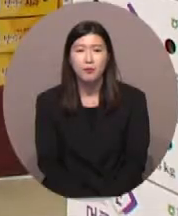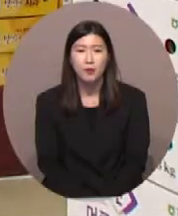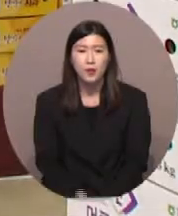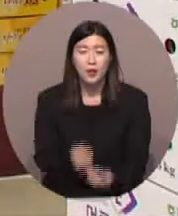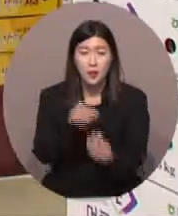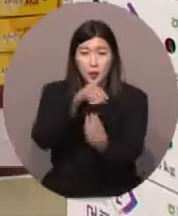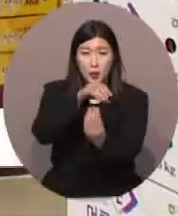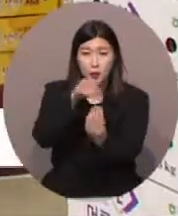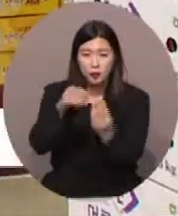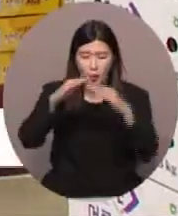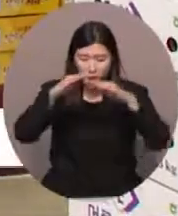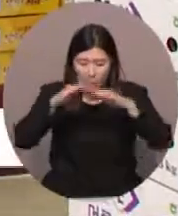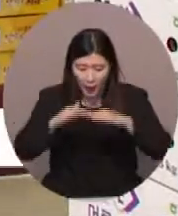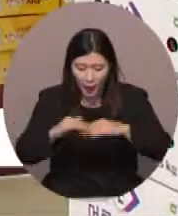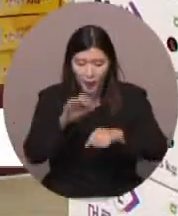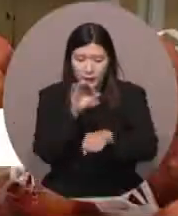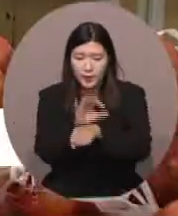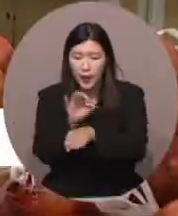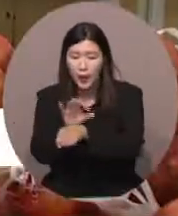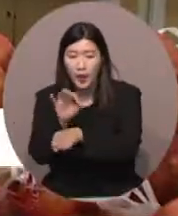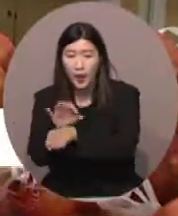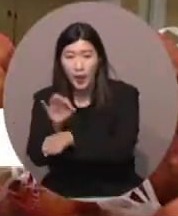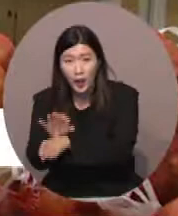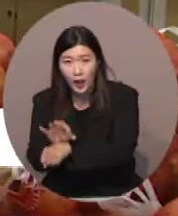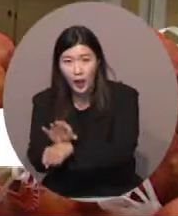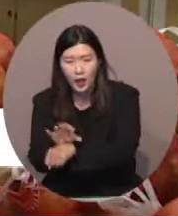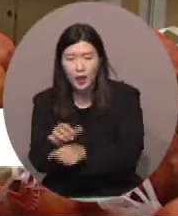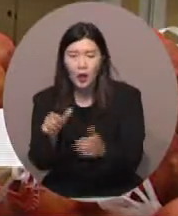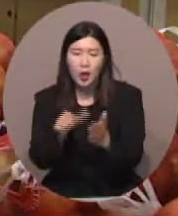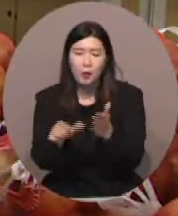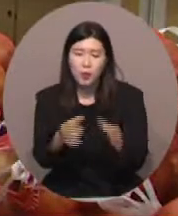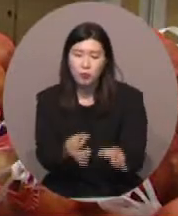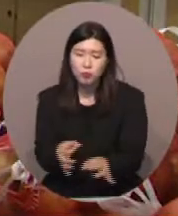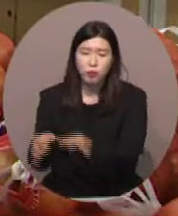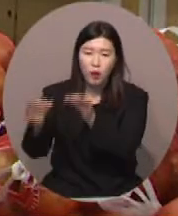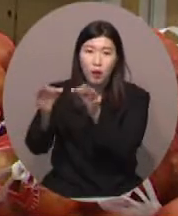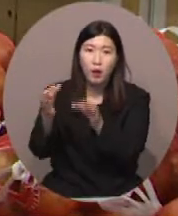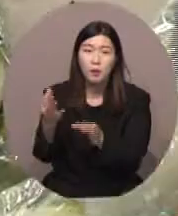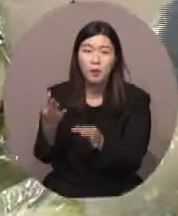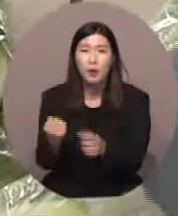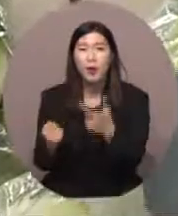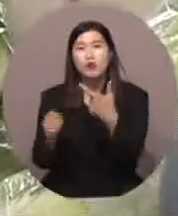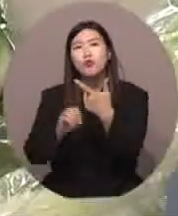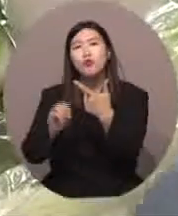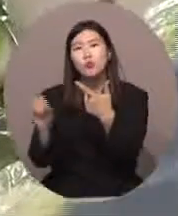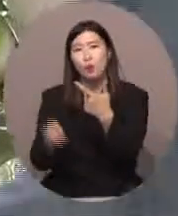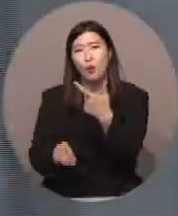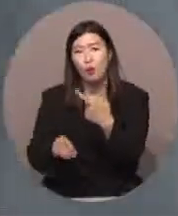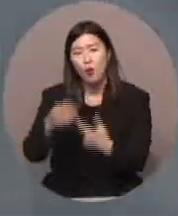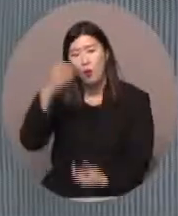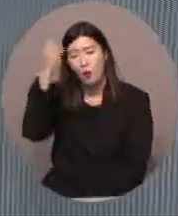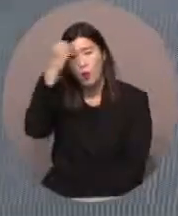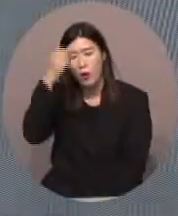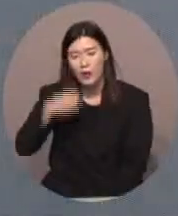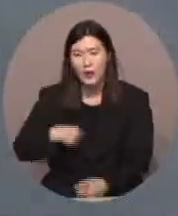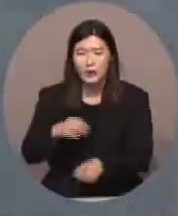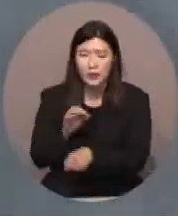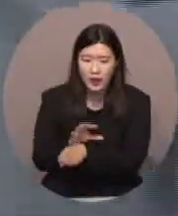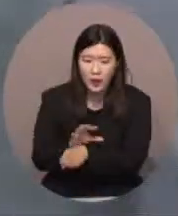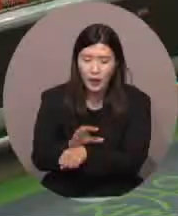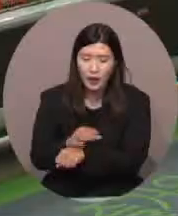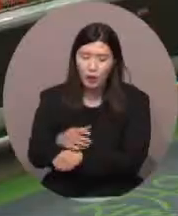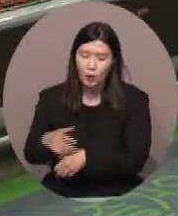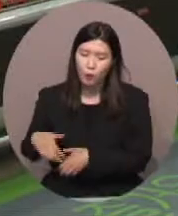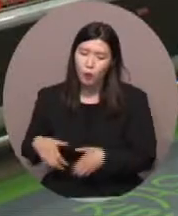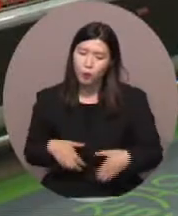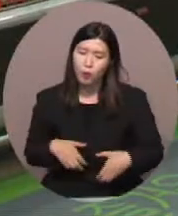추석 차례상을 준비하러 나온 시민들. 지난해보다 전국 평균 6.4%나 상승한 차례상 비용에 선뜻 지갑을 열기